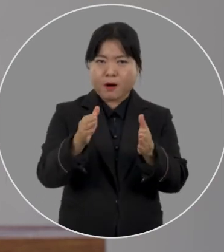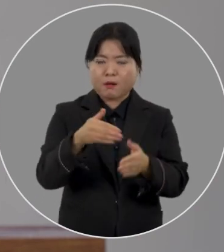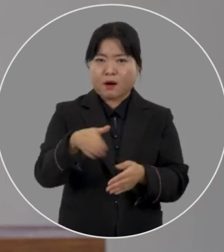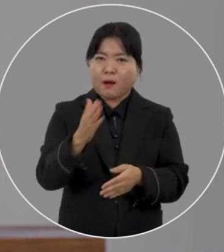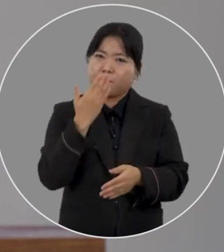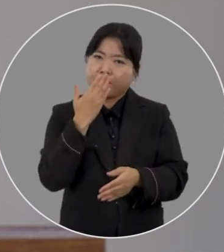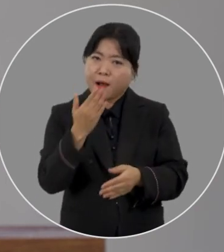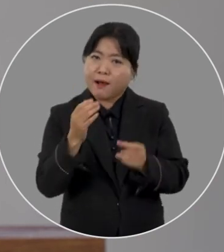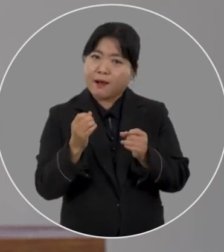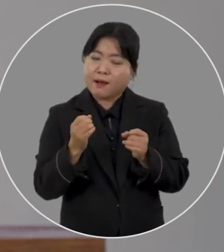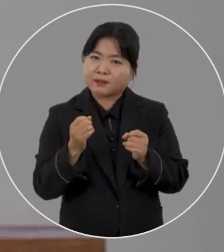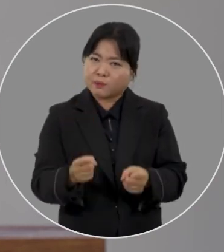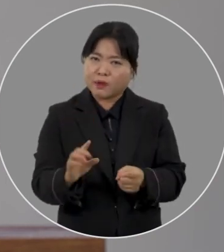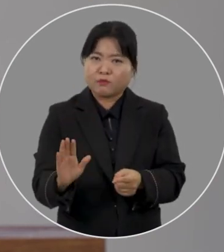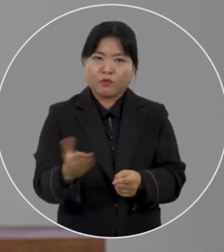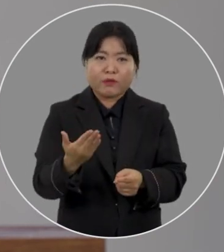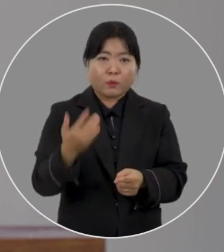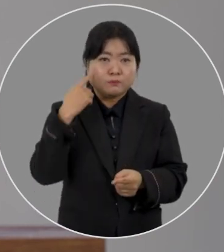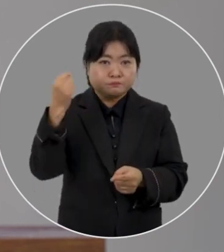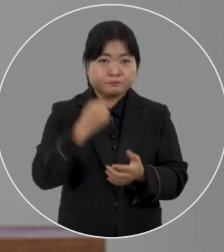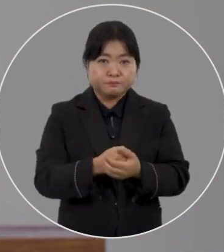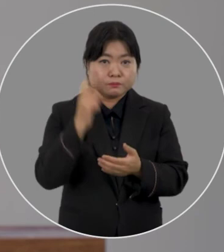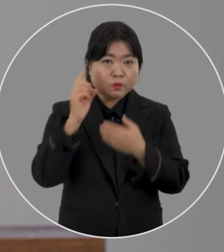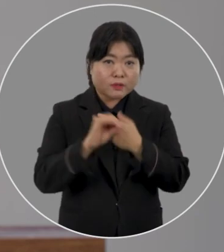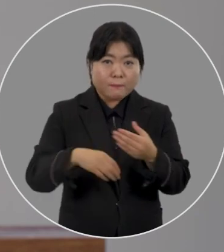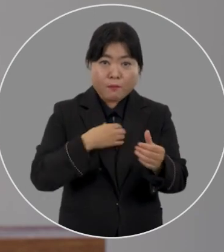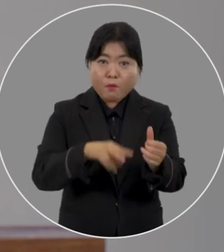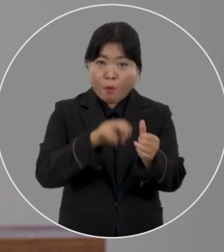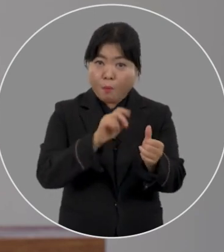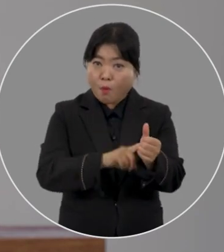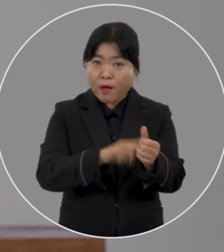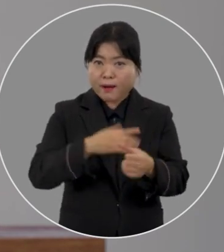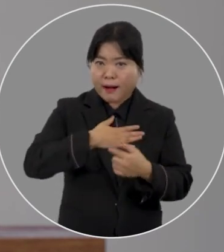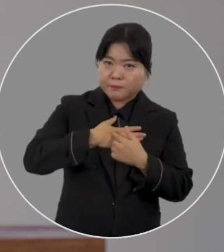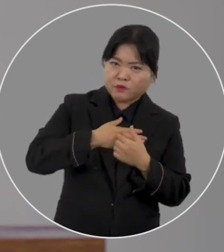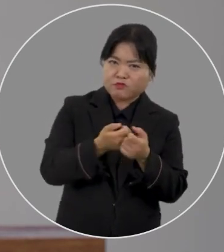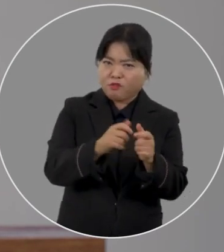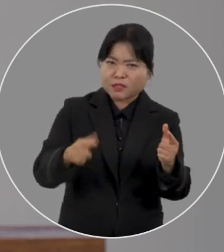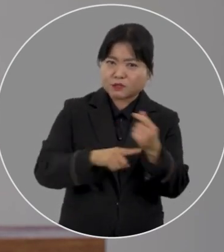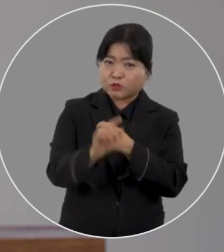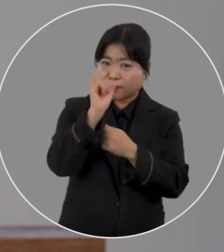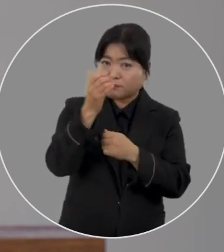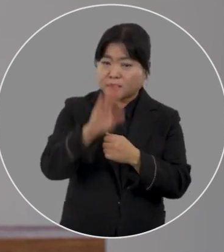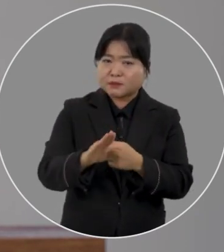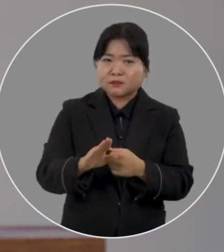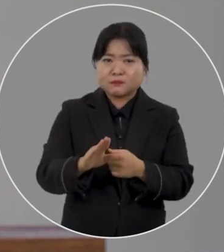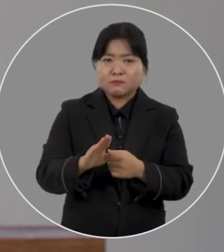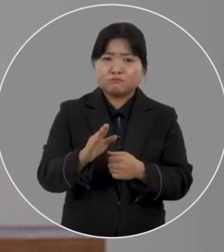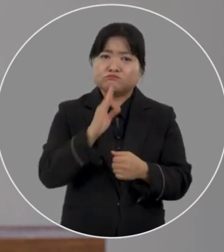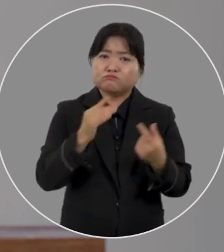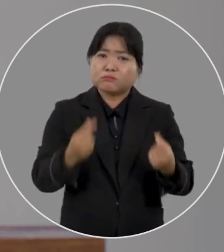좋은 방향으로 갈 수 있는 계기가 될 수 있을 거라고 생각을 해요. 왜냐하면 이 혐오의 감정에 여러 가지 이유가 있지만 정당한